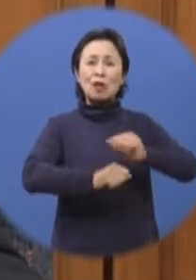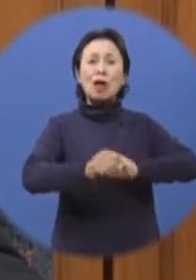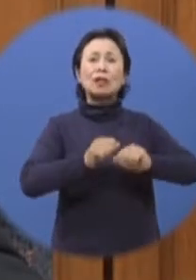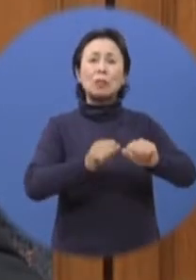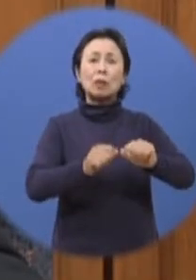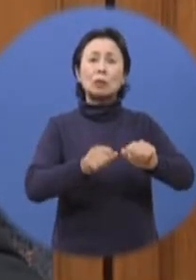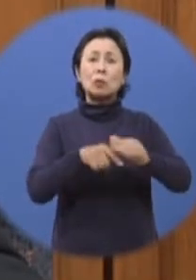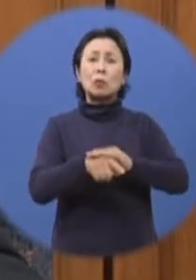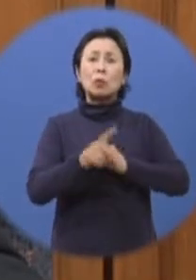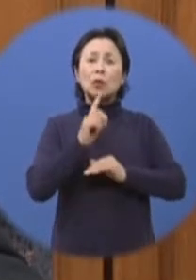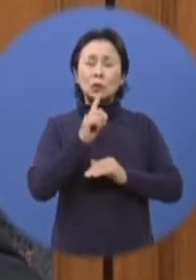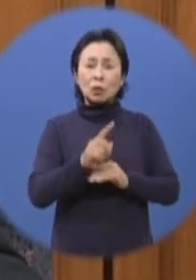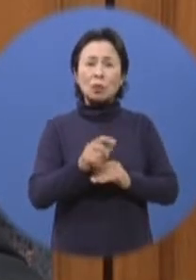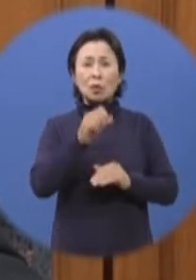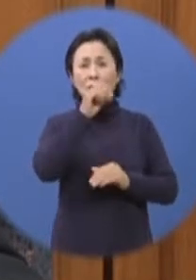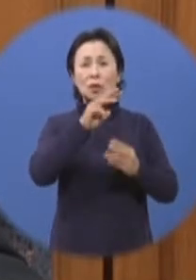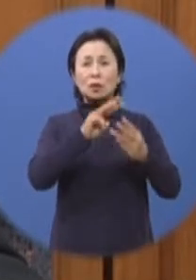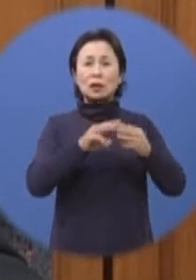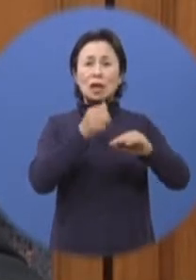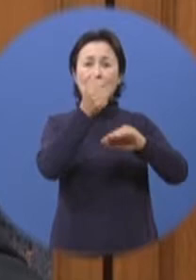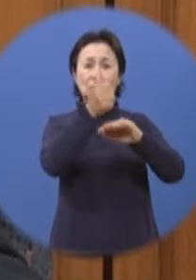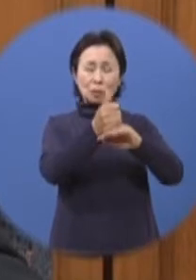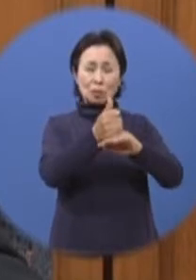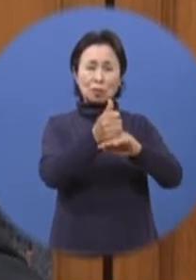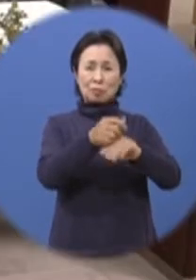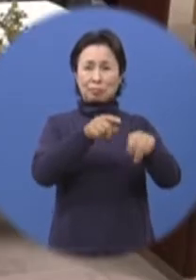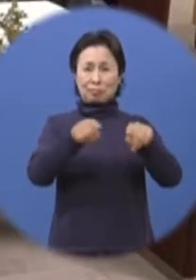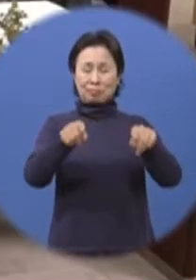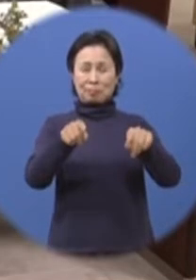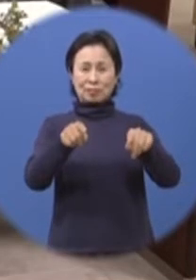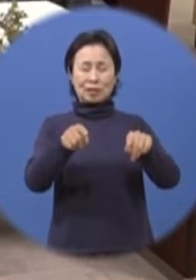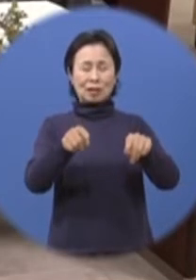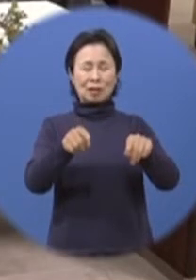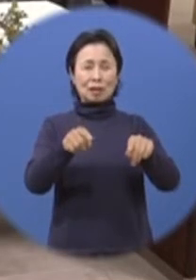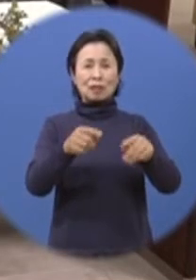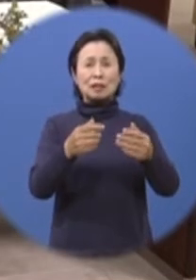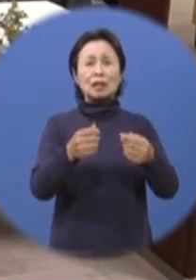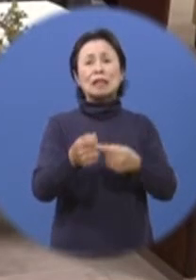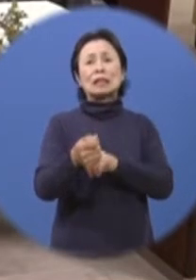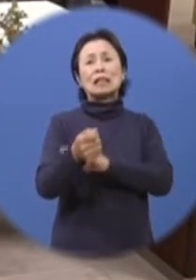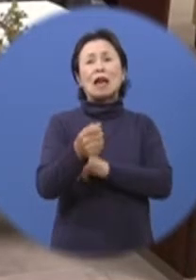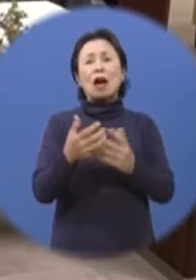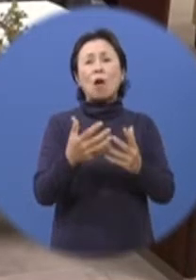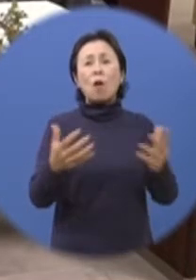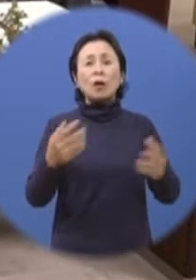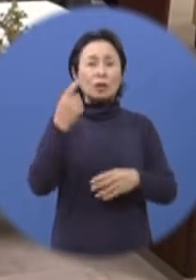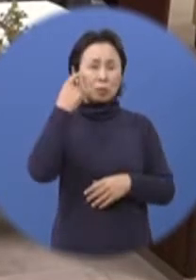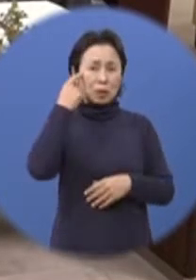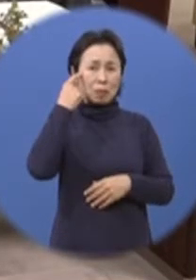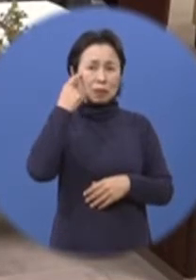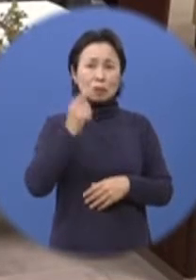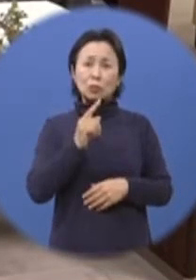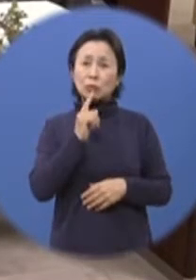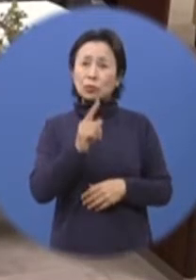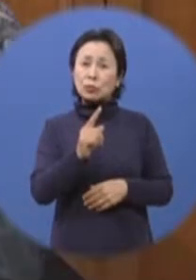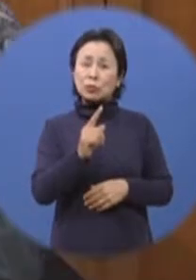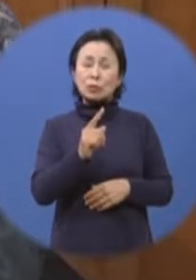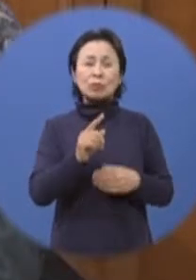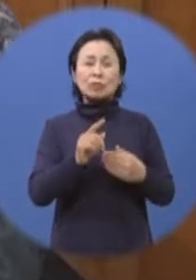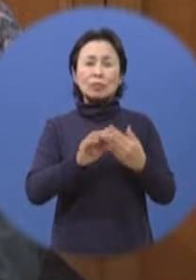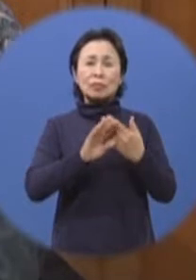回答のあのリーダーシップというのは大きいと思いますね言うだけじゃなくてご自身で動かれますからね